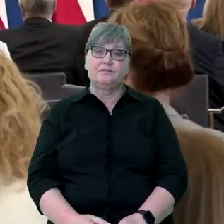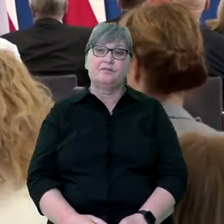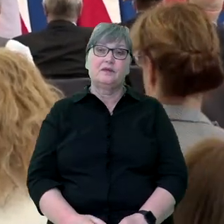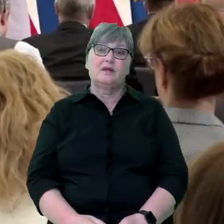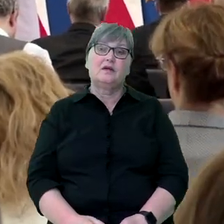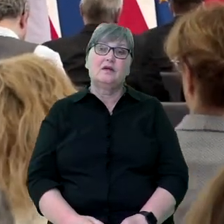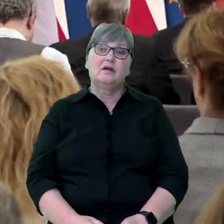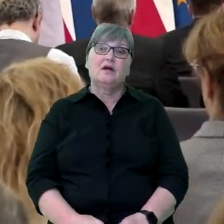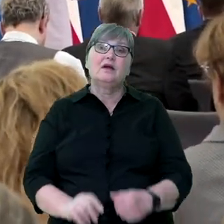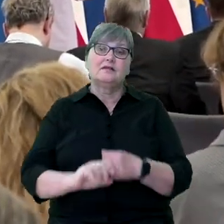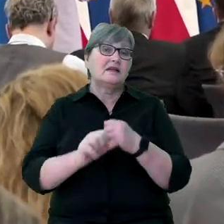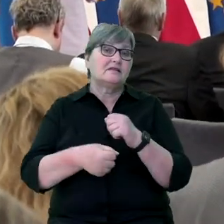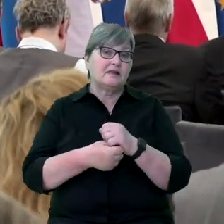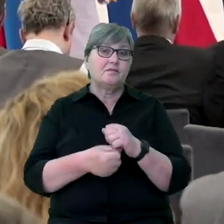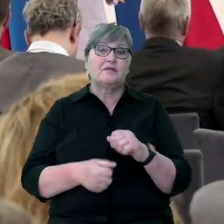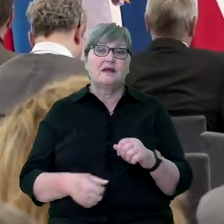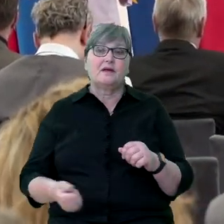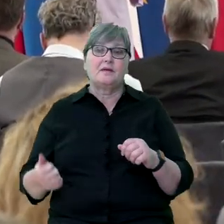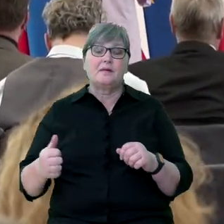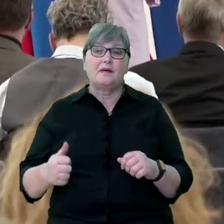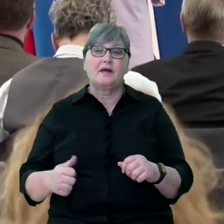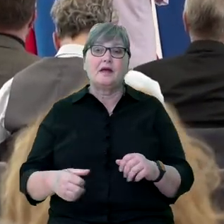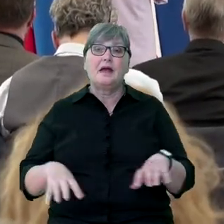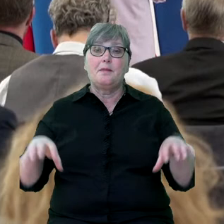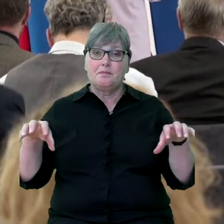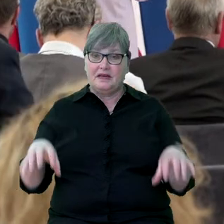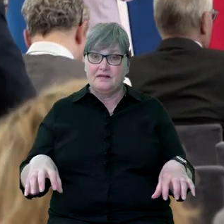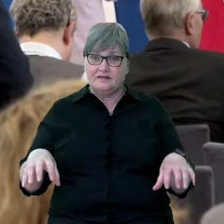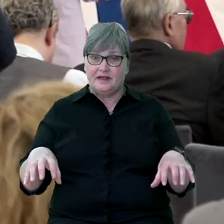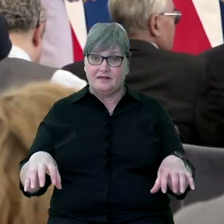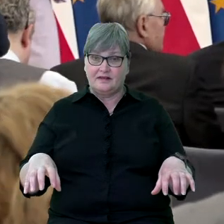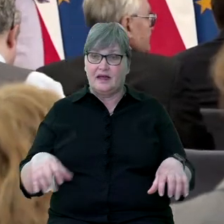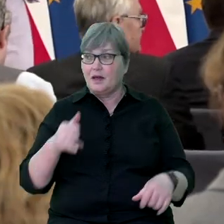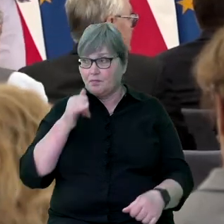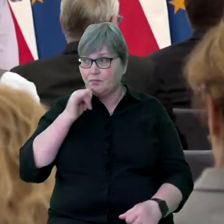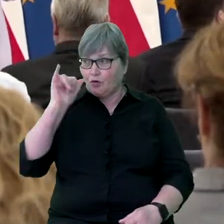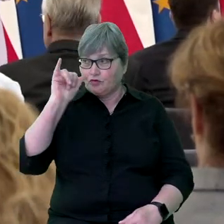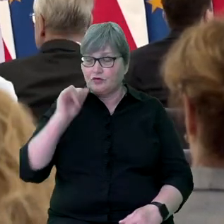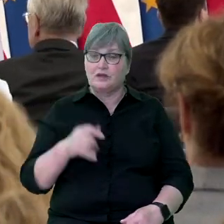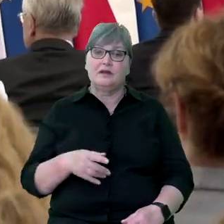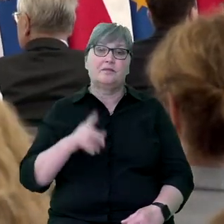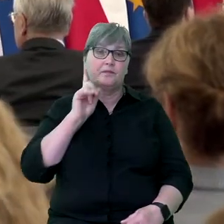wiceprezesa Zarządu Poczty Polskiej, pana Krzysztofa Falkowskiego,